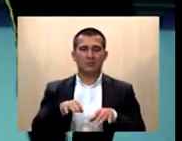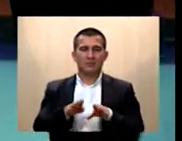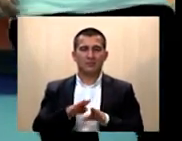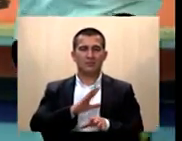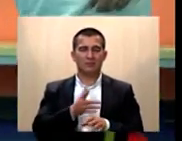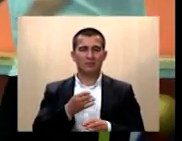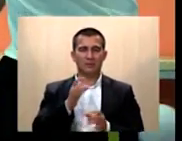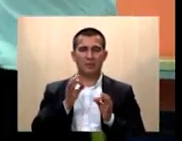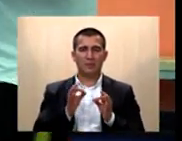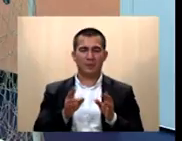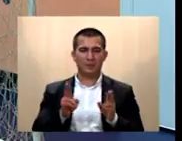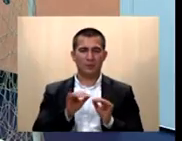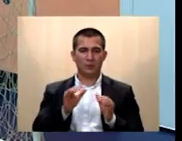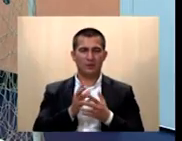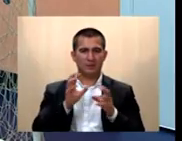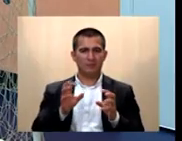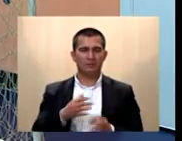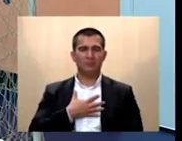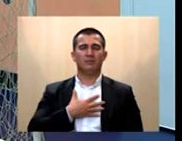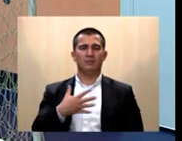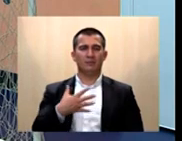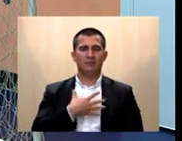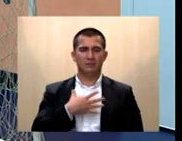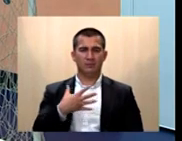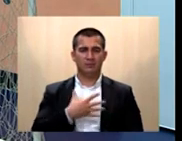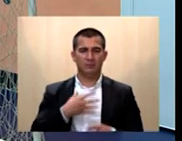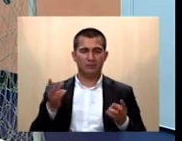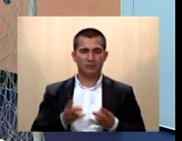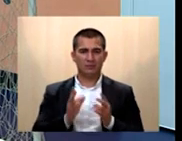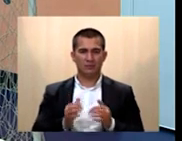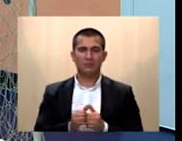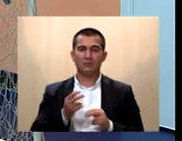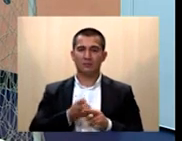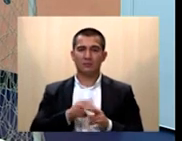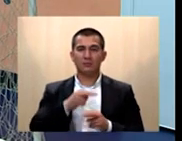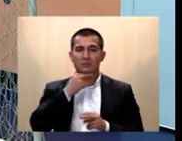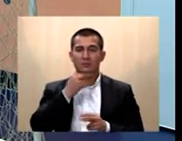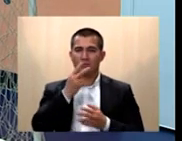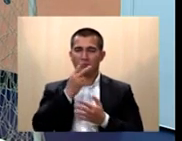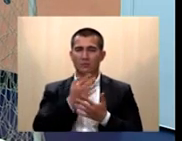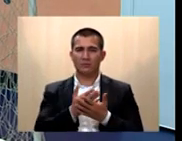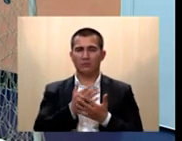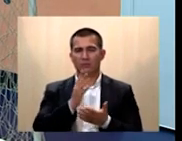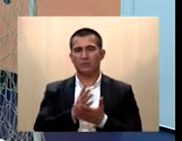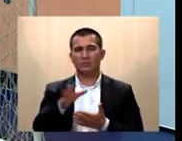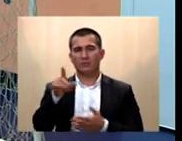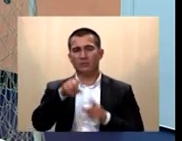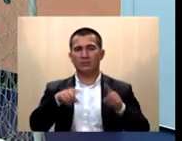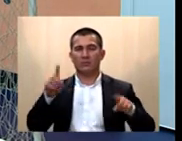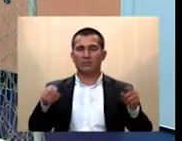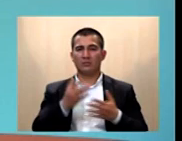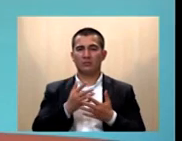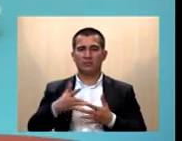olib, nafas chiqaramiz. Yugurish jarayonlarida o'quvchilarimizda ko'plab kuzatiladigan holatlar jigar, biqin sohalari og'rib